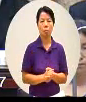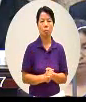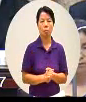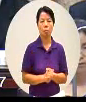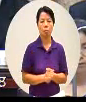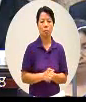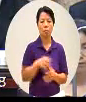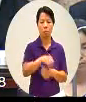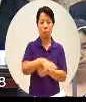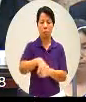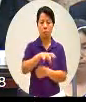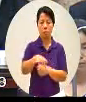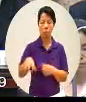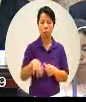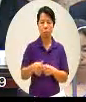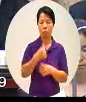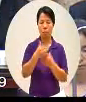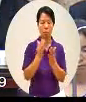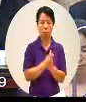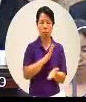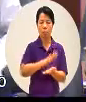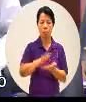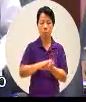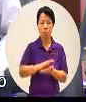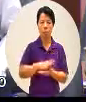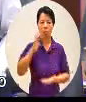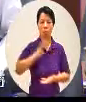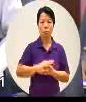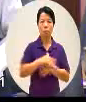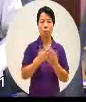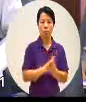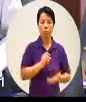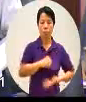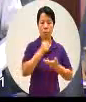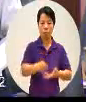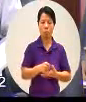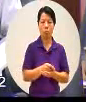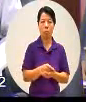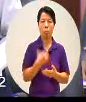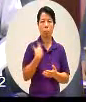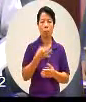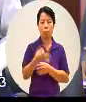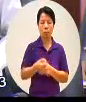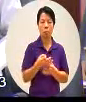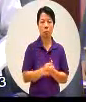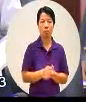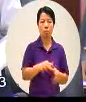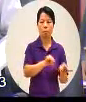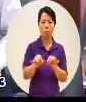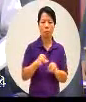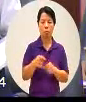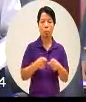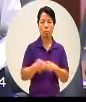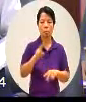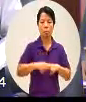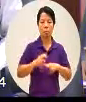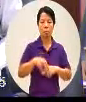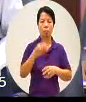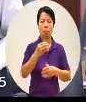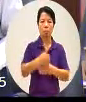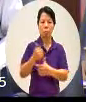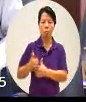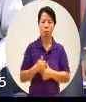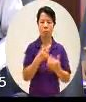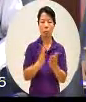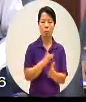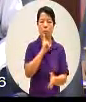各局处室首长都跟我们讲啊，会压缩到我们的建议款项啊，建议地方公共建设啊，啊，你可赶快